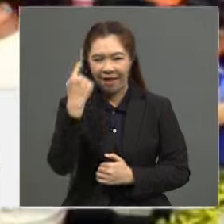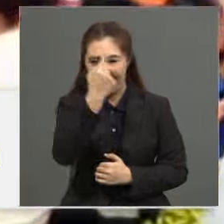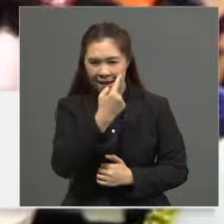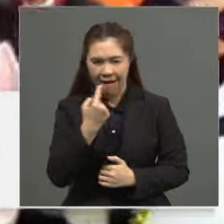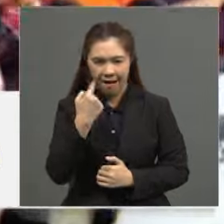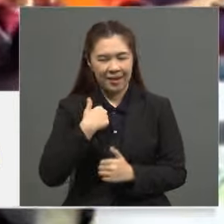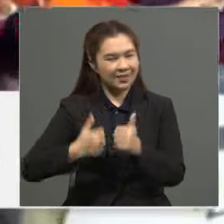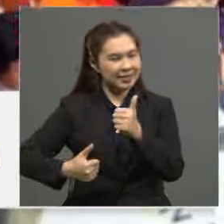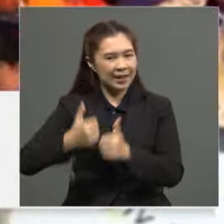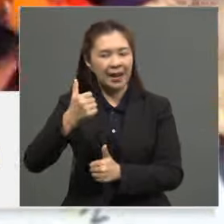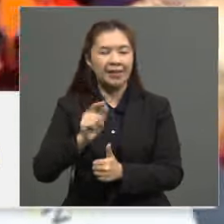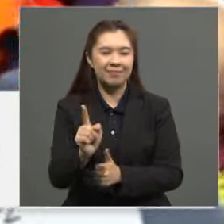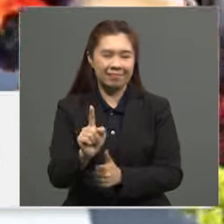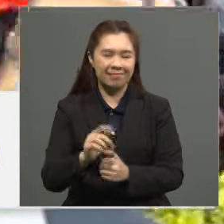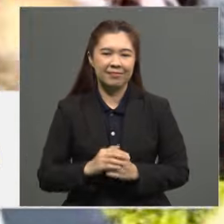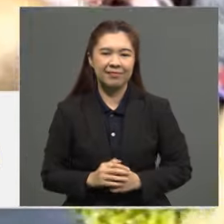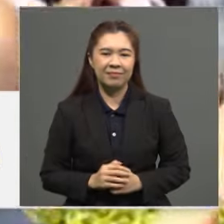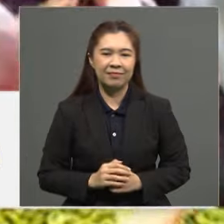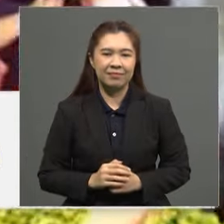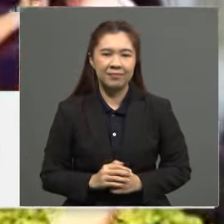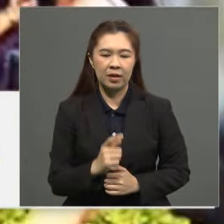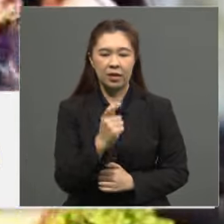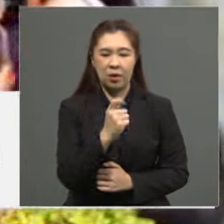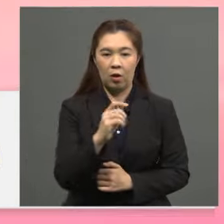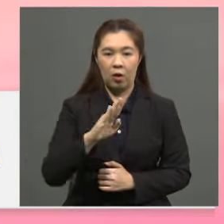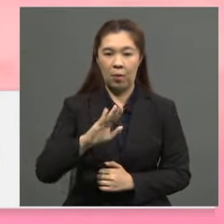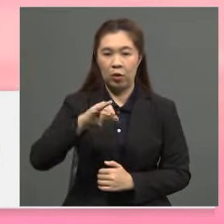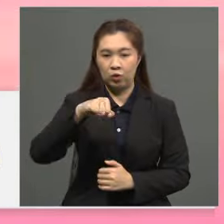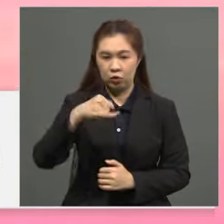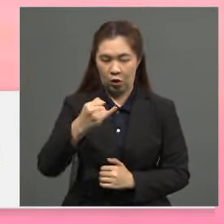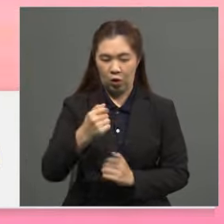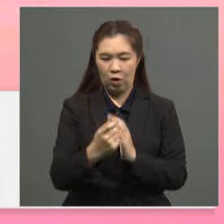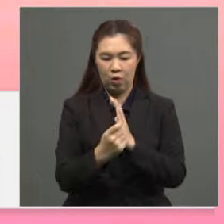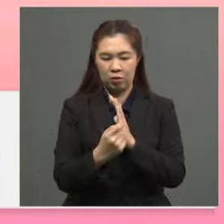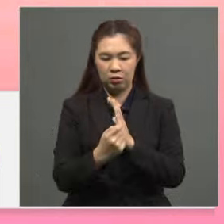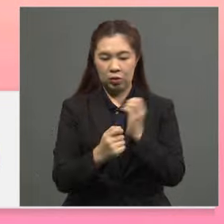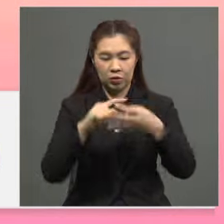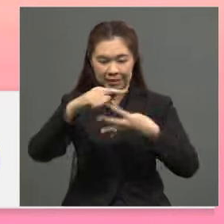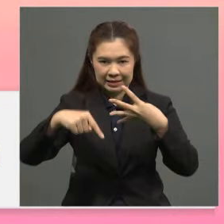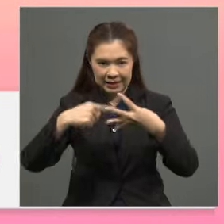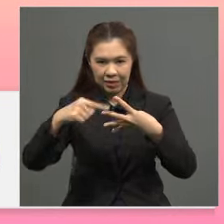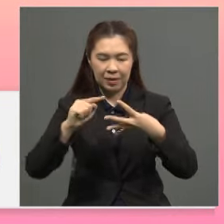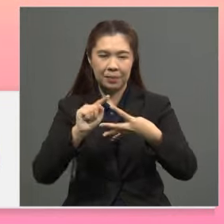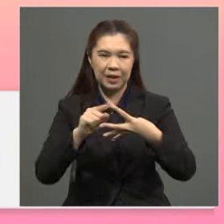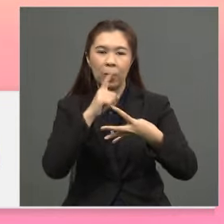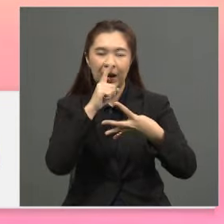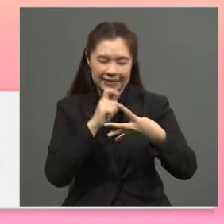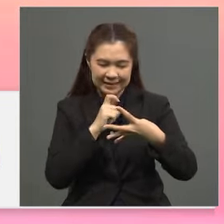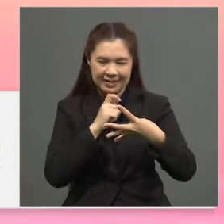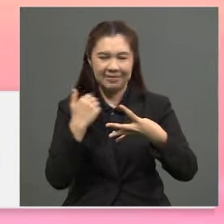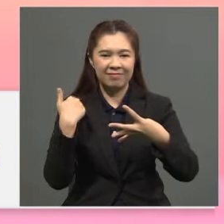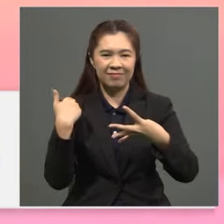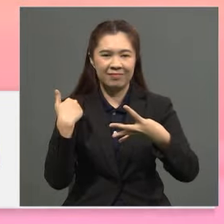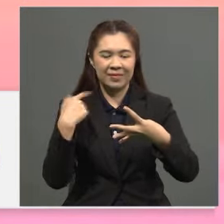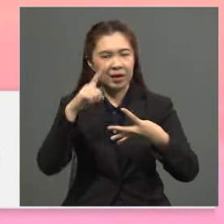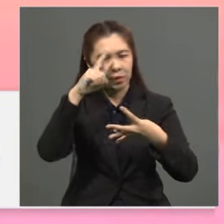รับชัยชนะครับคือต้องบอกก่อนว่าการเลือกตั้งนายกองค์การบริหารส่วนจังหวัด 4จังหวัดจะมีขึ้นเนี่ยไม่แค่วันอาทิตย์วันเดียวนะมีทั้ง